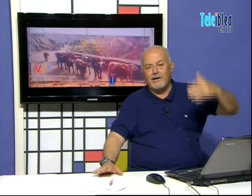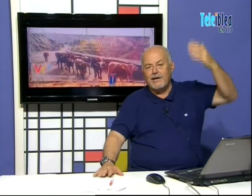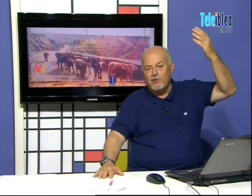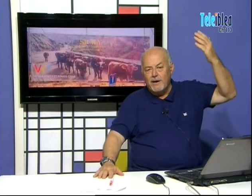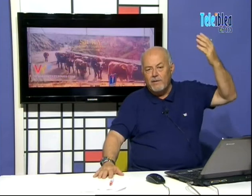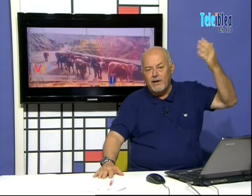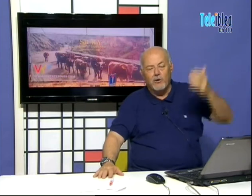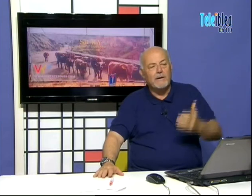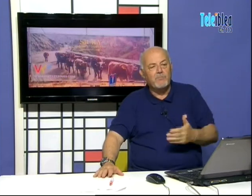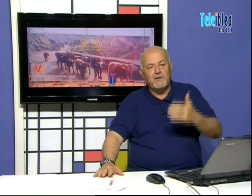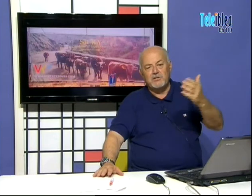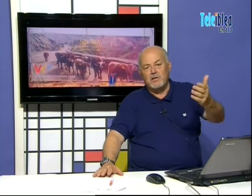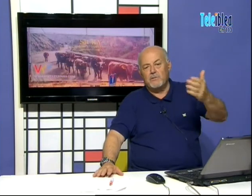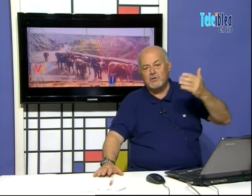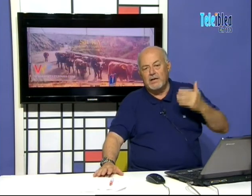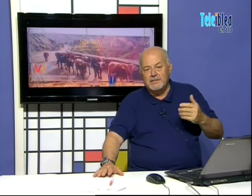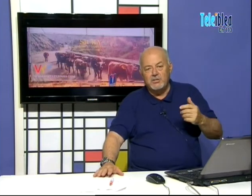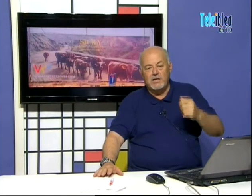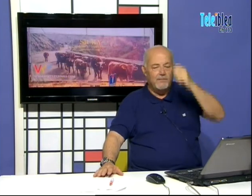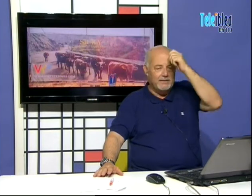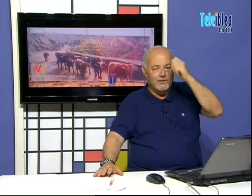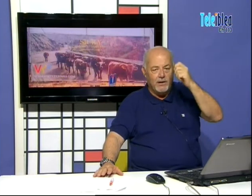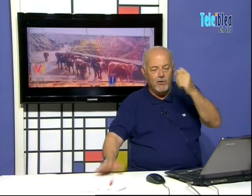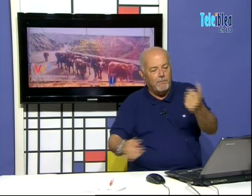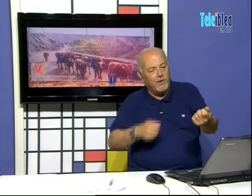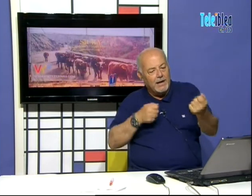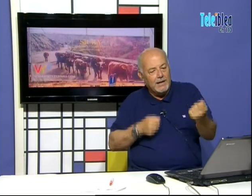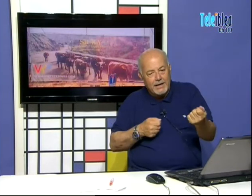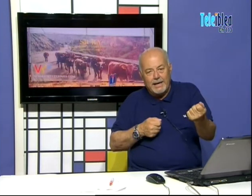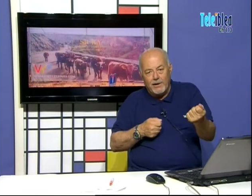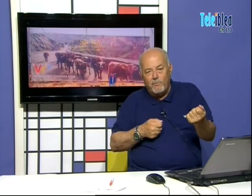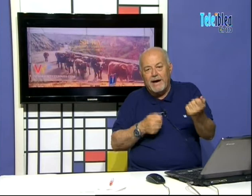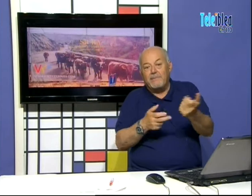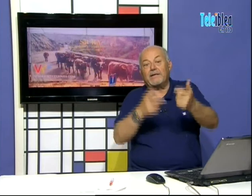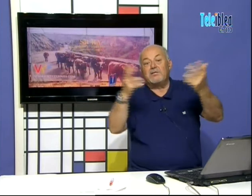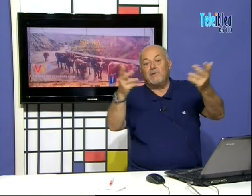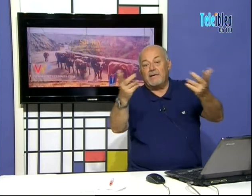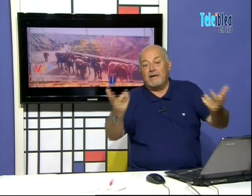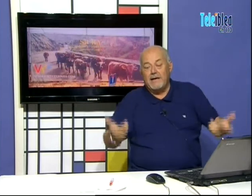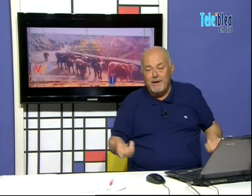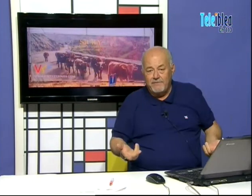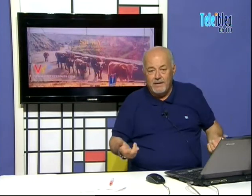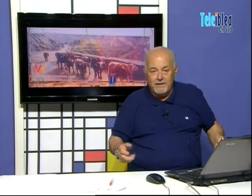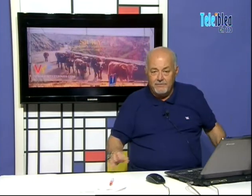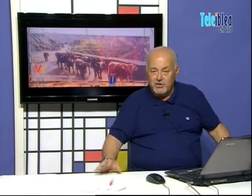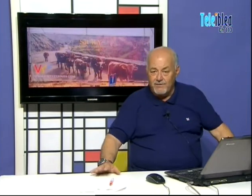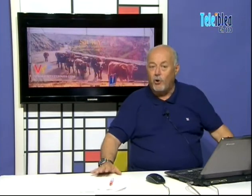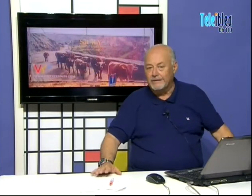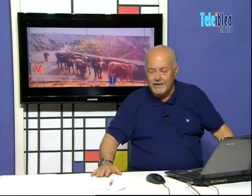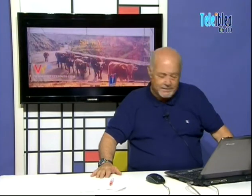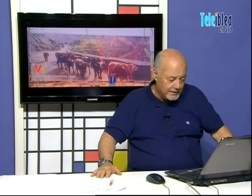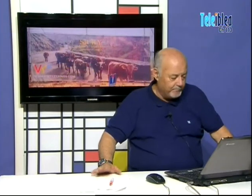sbagliata. Era come quello che faceva promozione alla Sicilia mettendo la coppola e la lupara perché ci pareva che la mafia